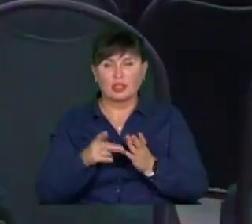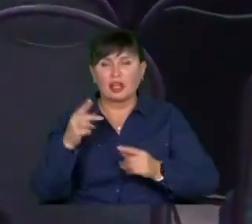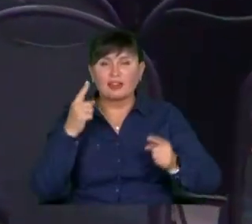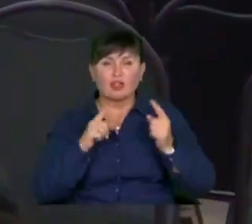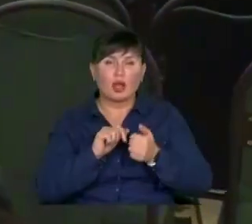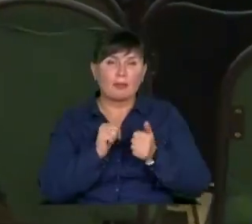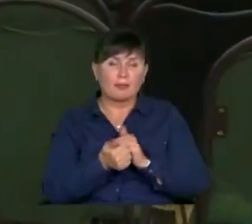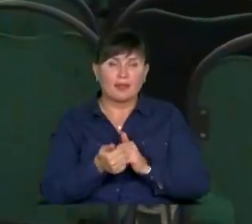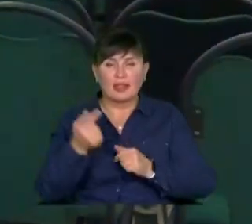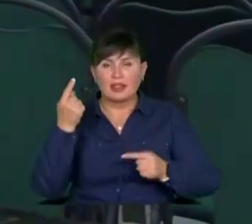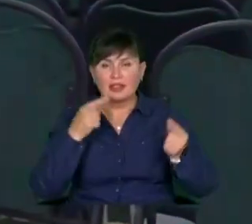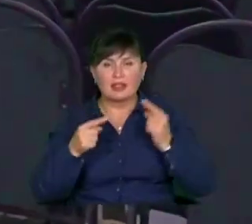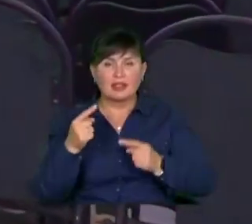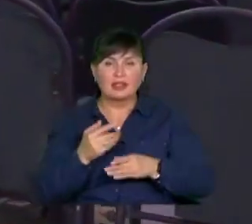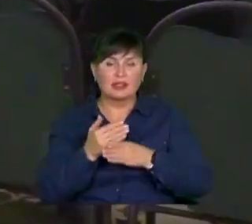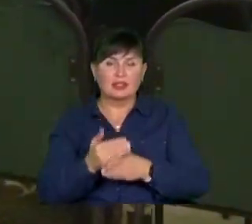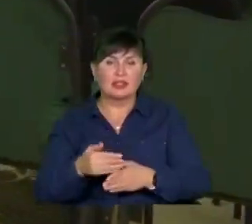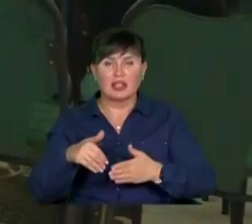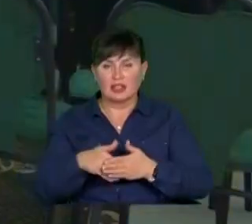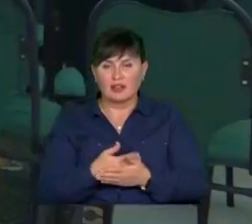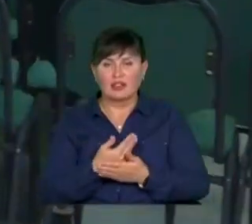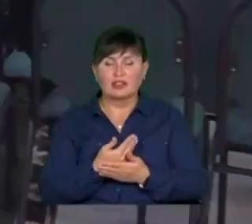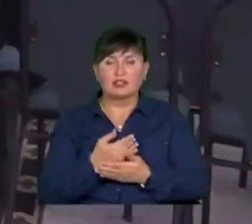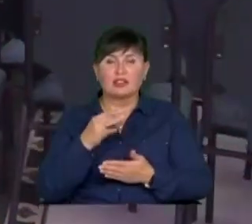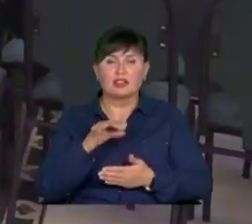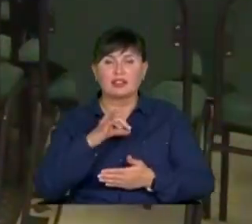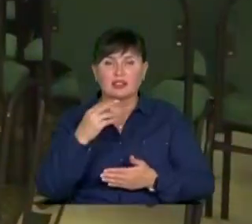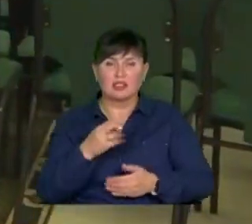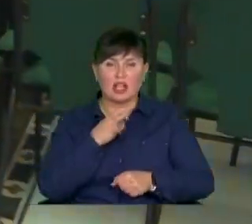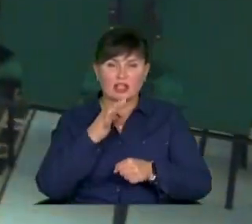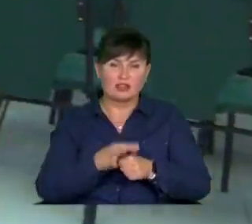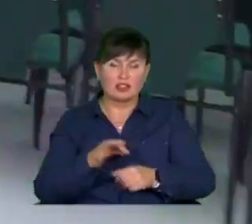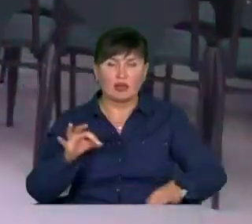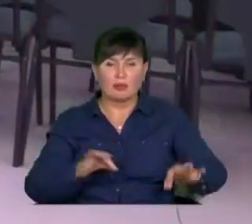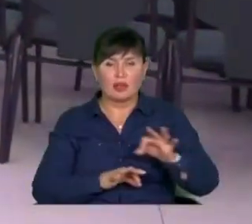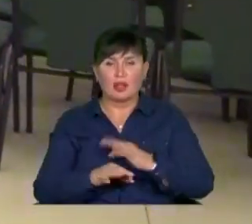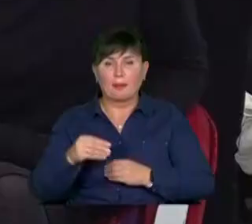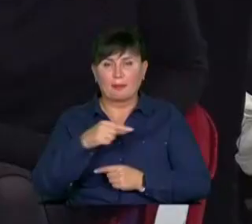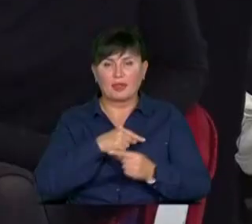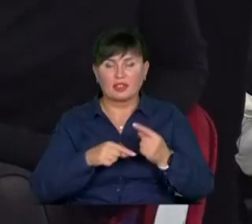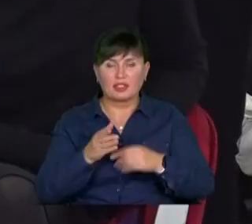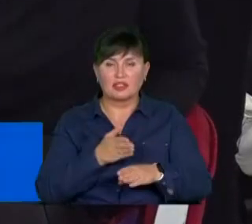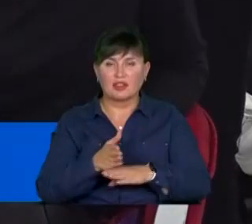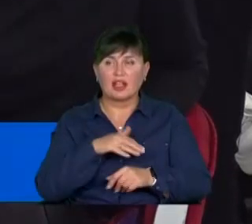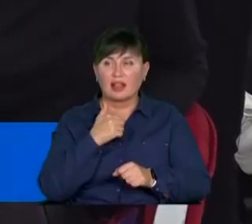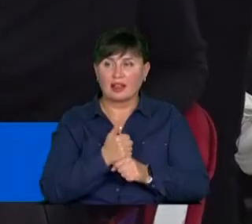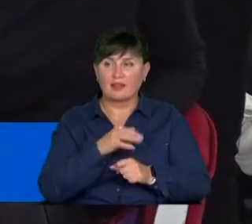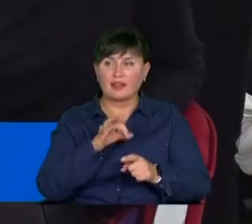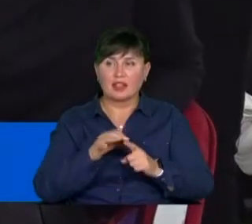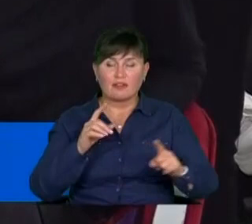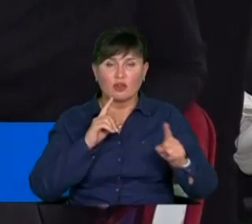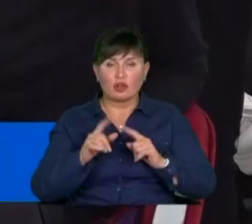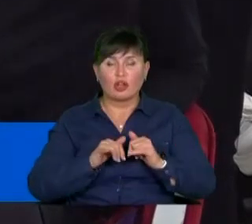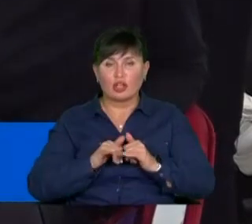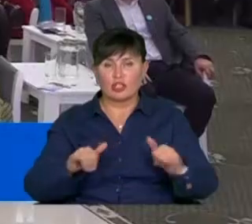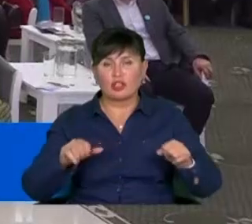обмена идеями, содействия инновационным и социально ответственным проектам в бизнес-сфере. Главная цель форума –